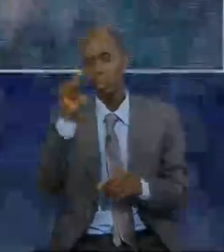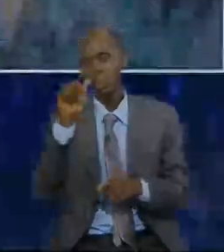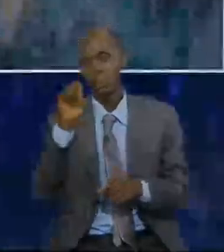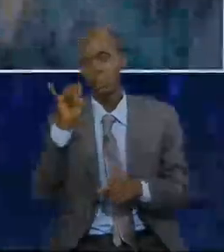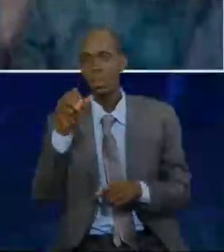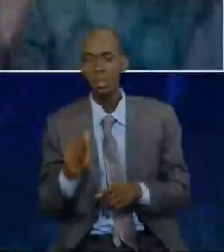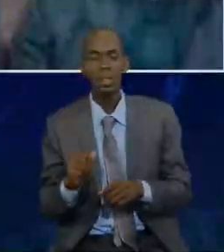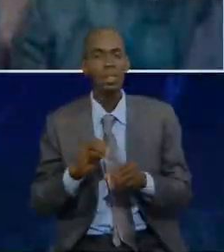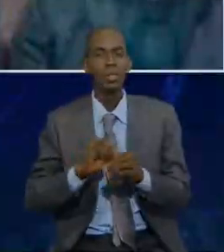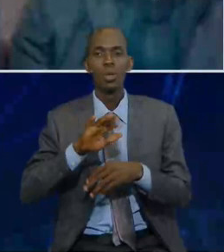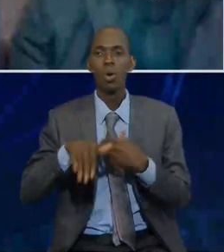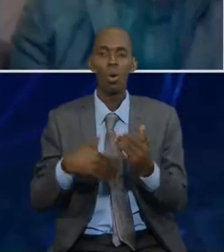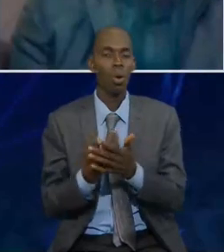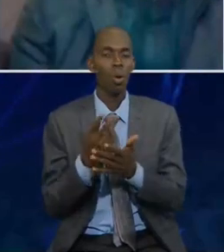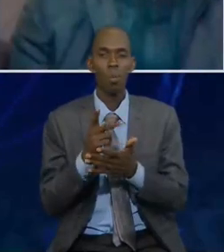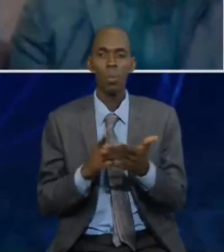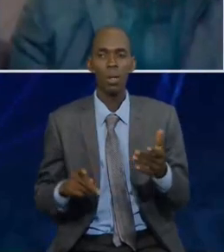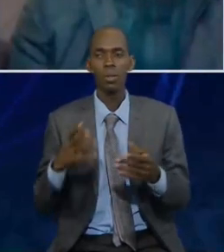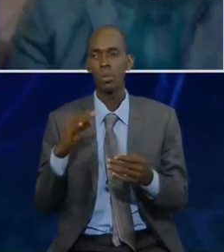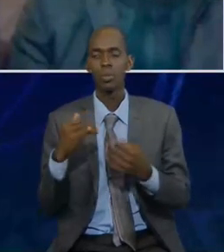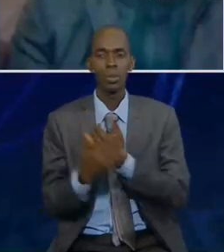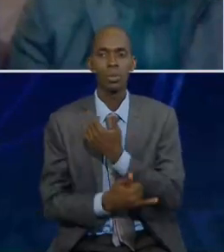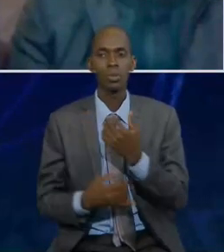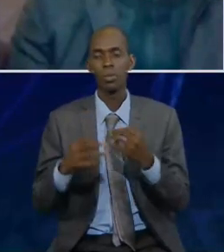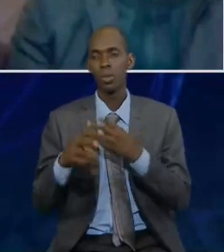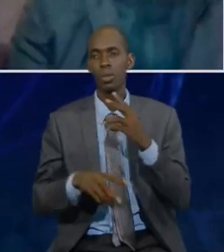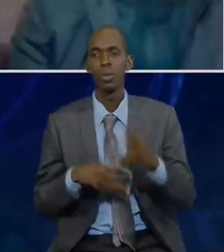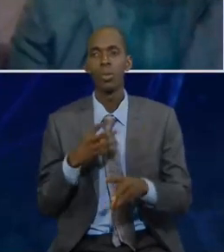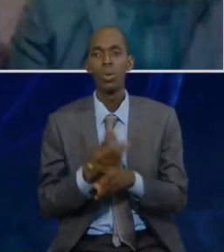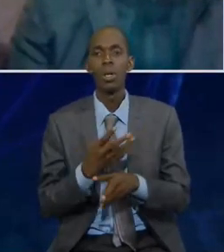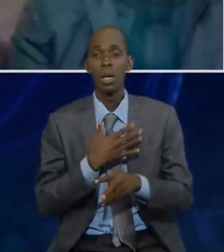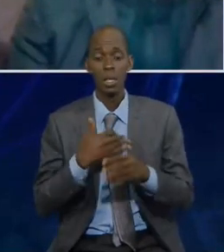qui était loin dans les autres continents du monde